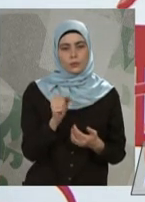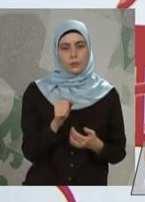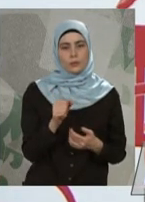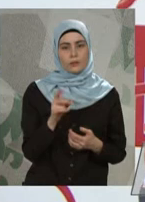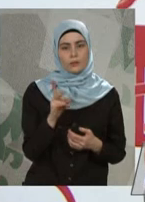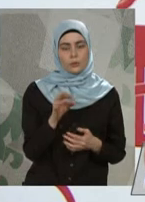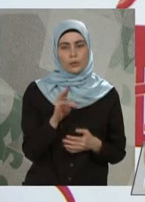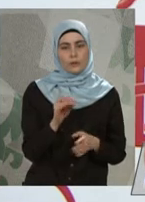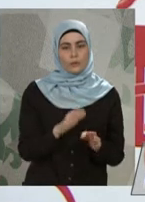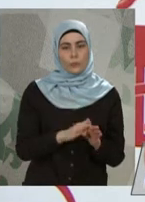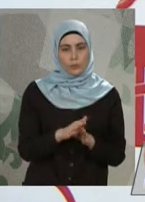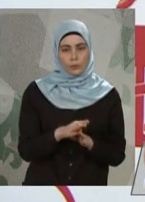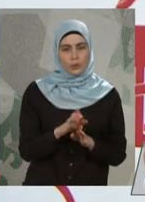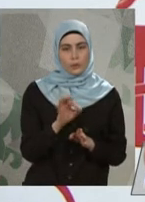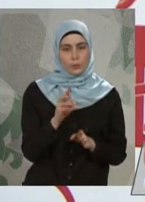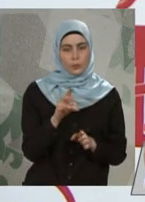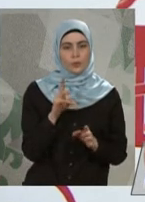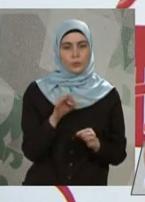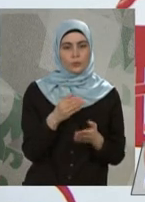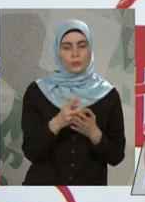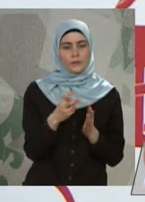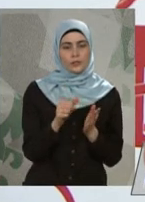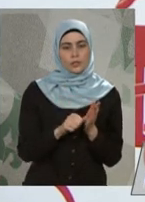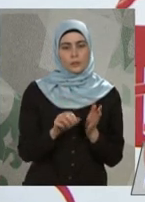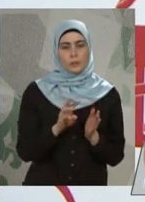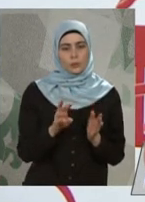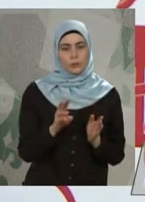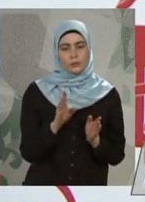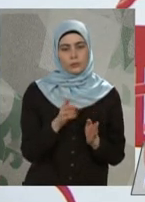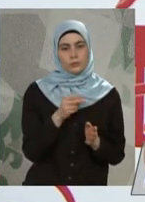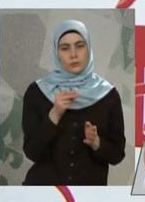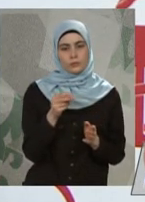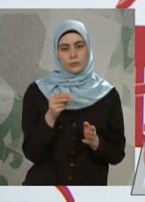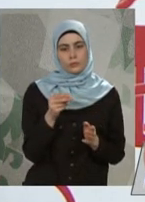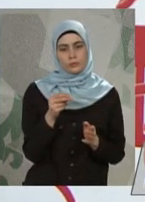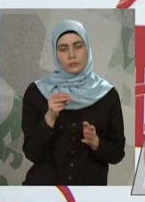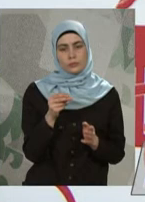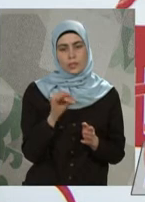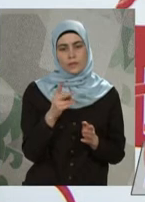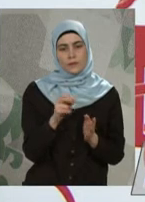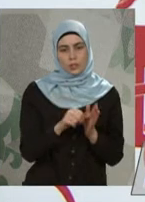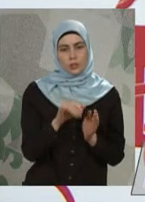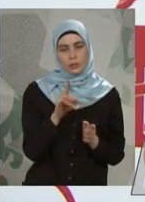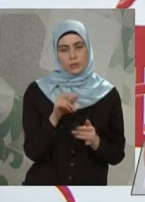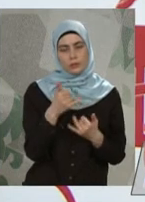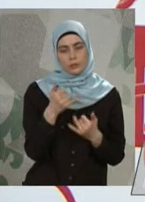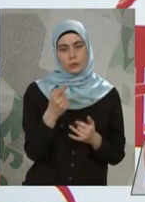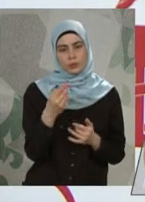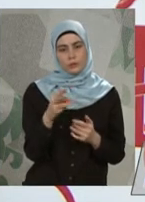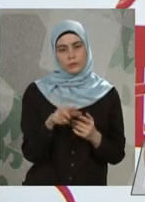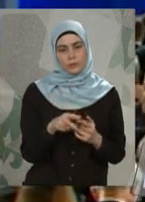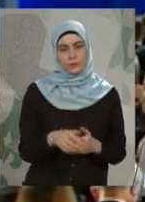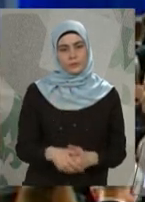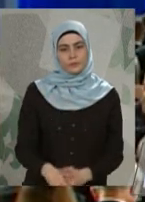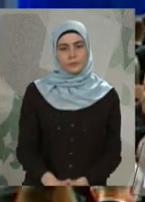полном объеме, но при потребности 260 миллионов нам предусмотрено 138 миллионов. Ну, орфанников точно